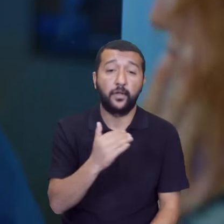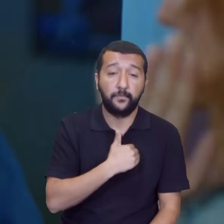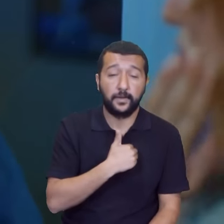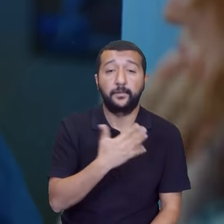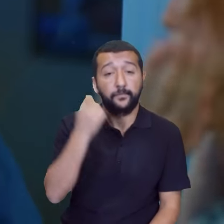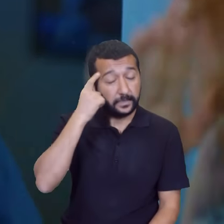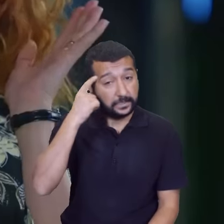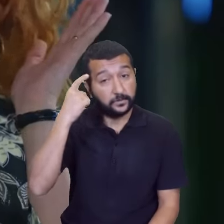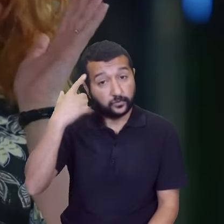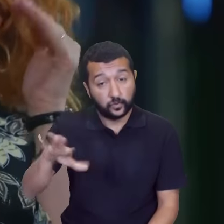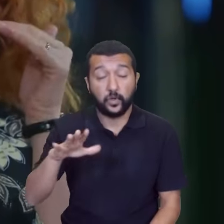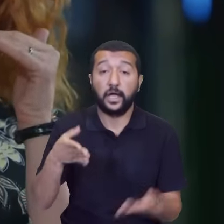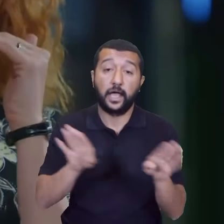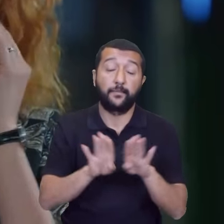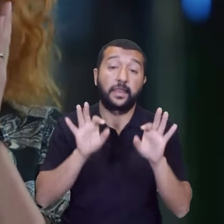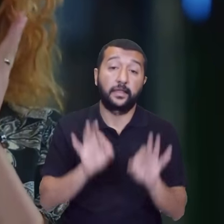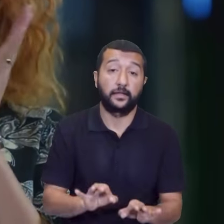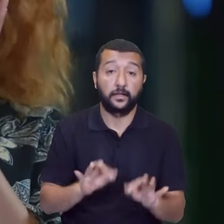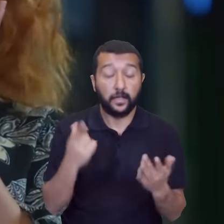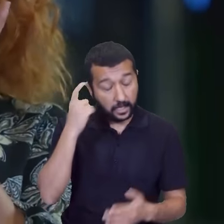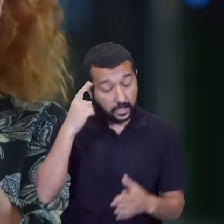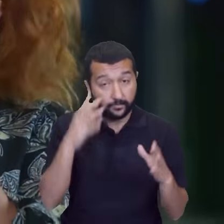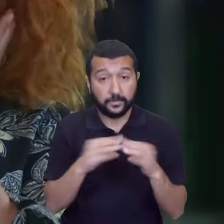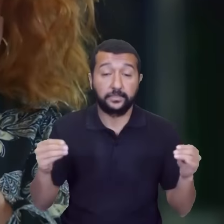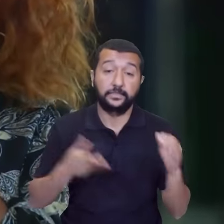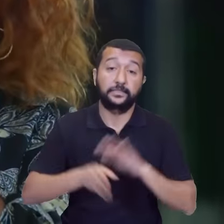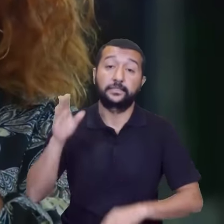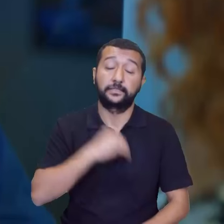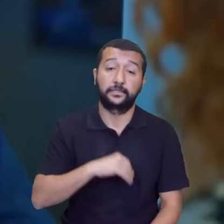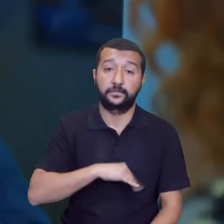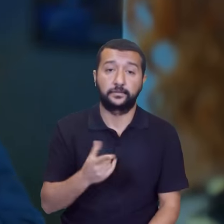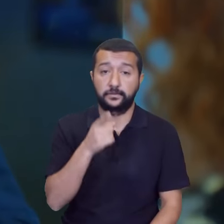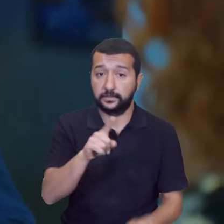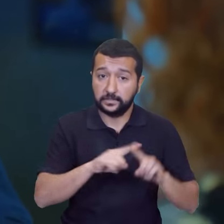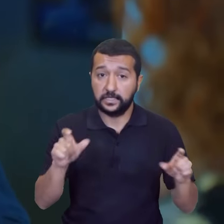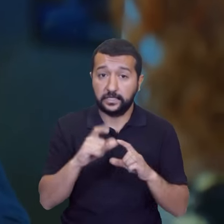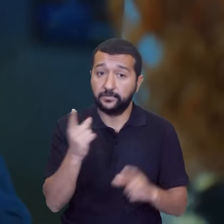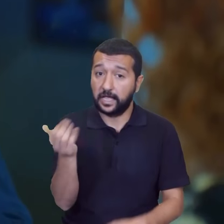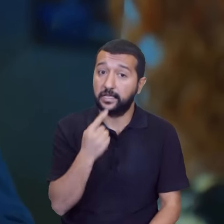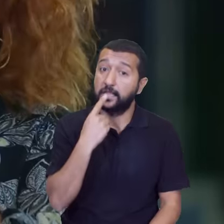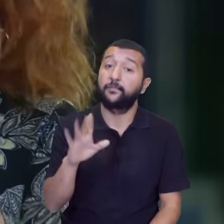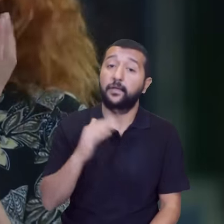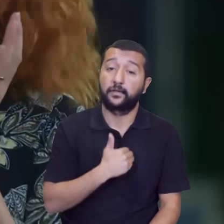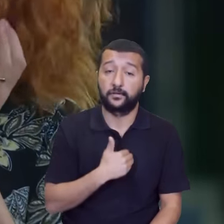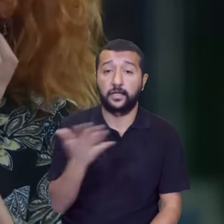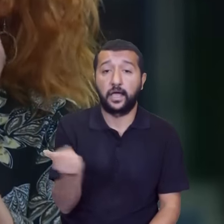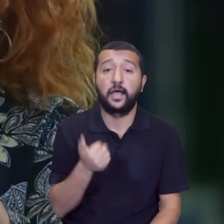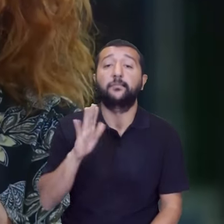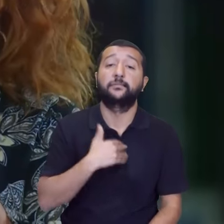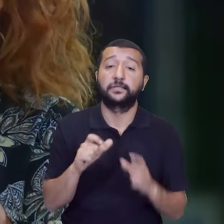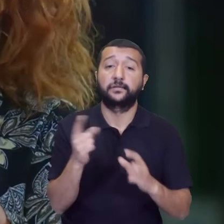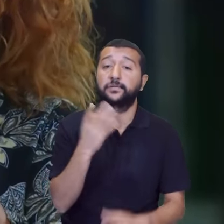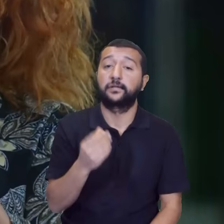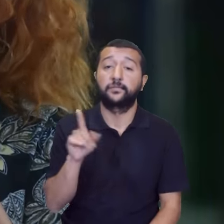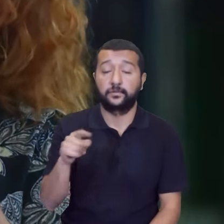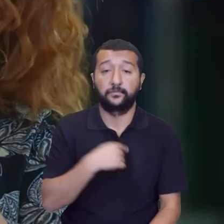benim bilincim böyle bir an kapandı sanki. Böyle aklım uçtu gitti sanki. Sakın Şener'den bir şey aldım deme bana. Almadım ben